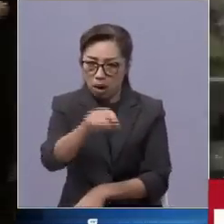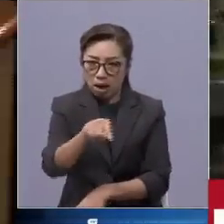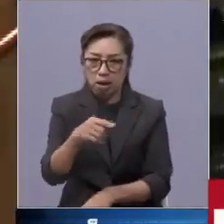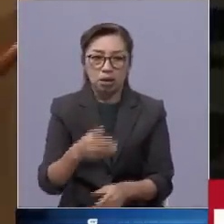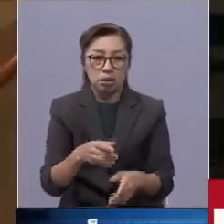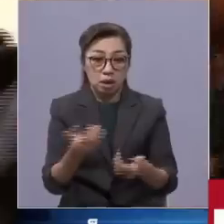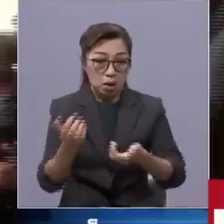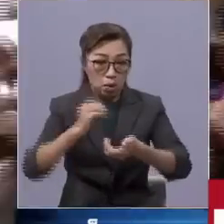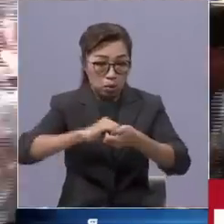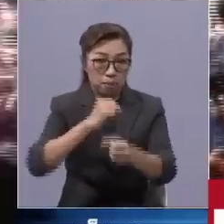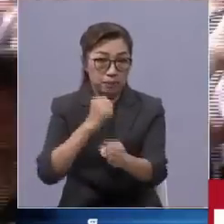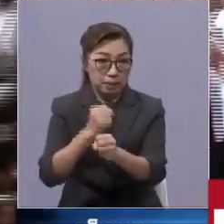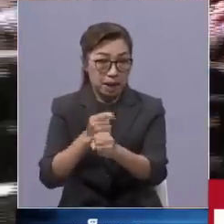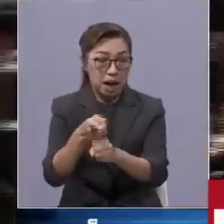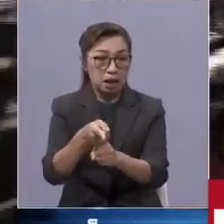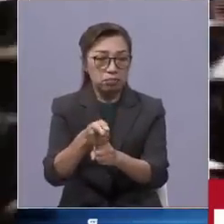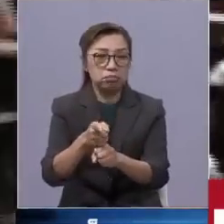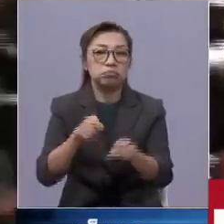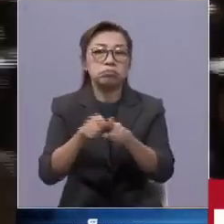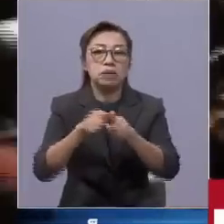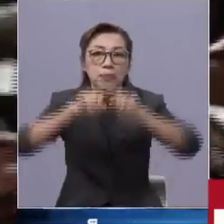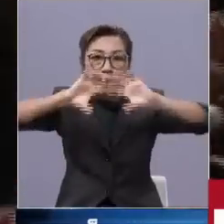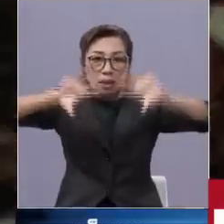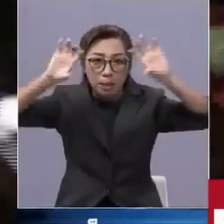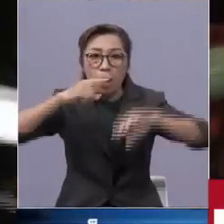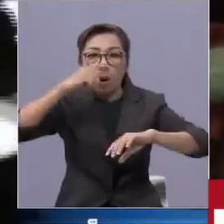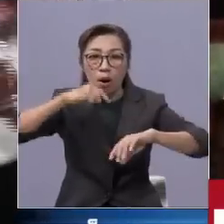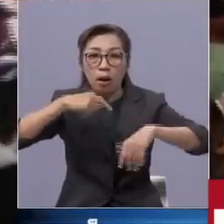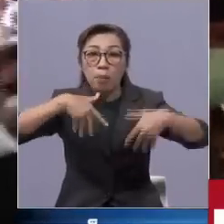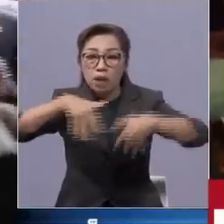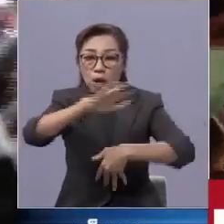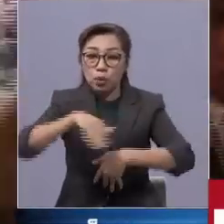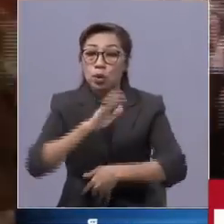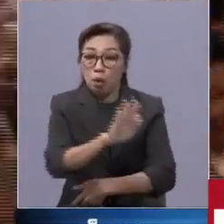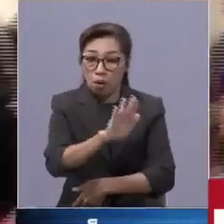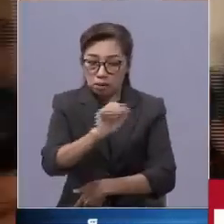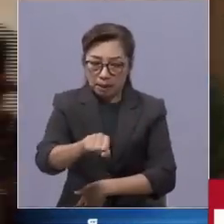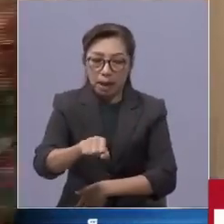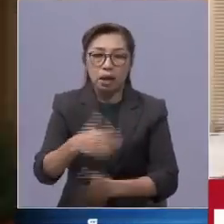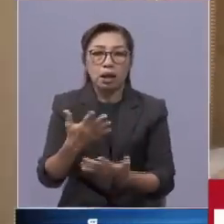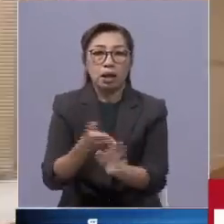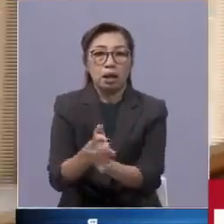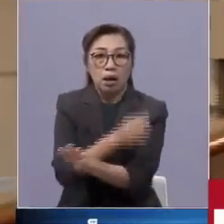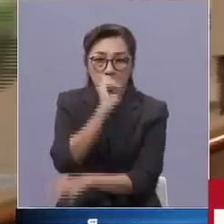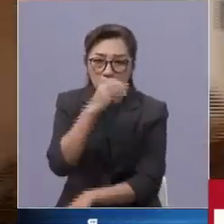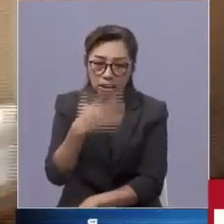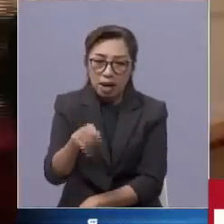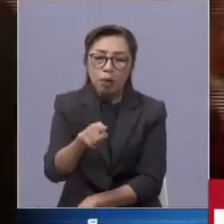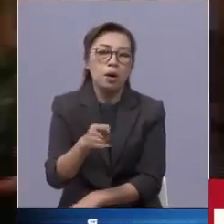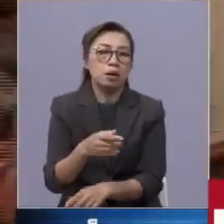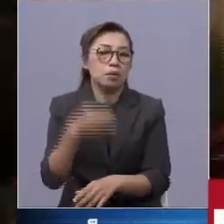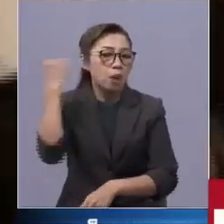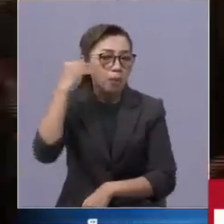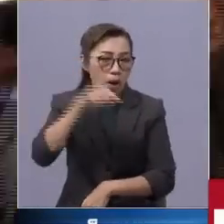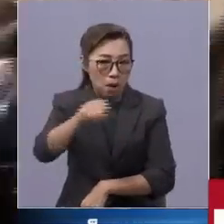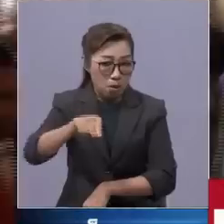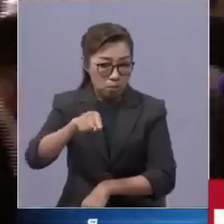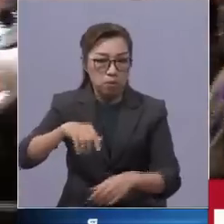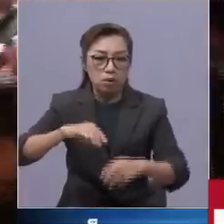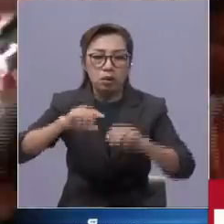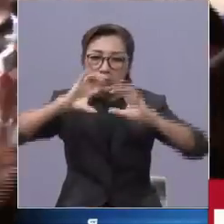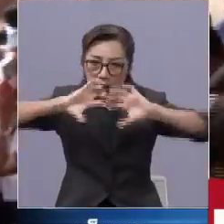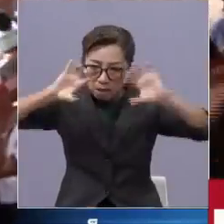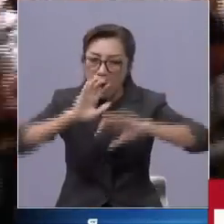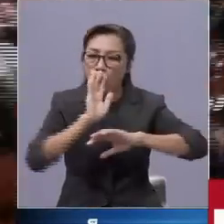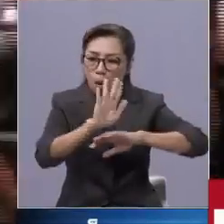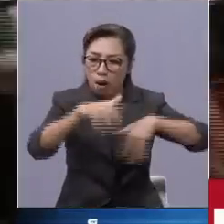การทำงานร่วมกันในฐานะรัฐบาลของประชาชนคนไทยทุกคนนะครับซึ่งได้พูดไปแล้วนะครับในหลายเวทีว่าจะเป็นรัฐบาลของประชา